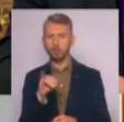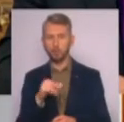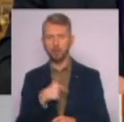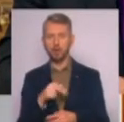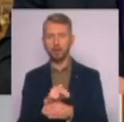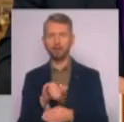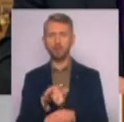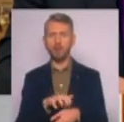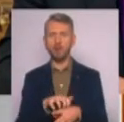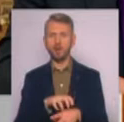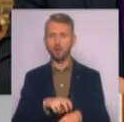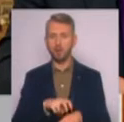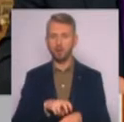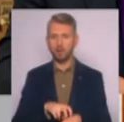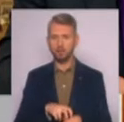аллерголога.